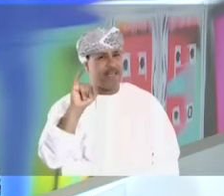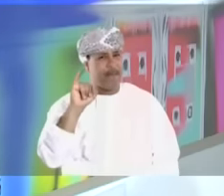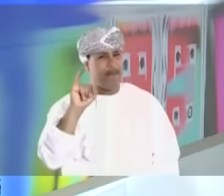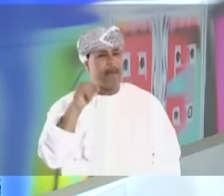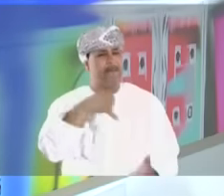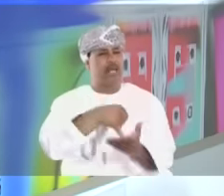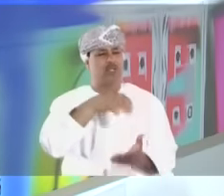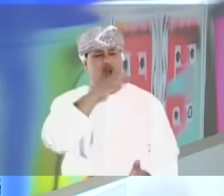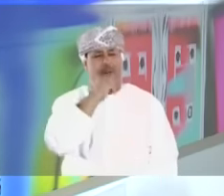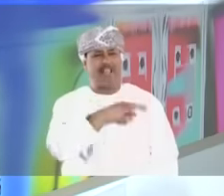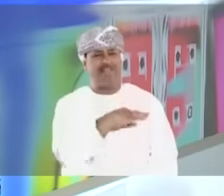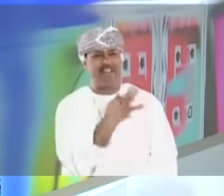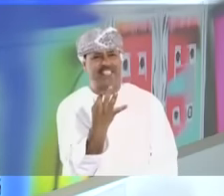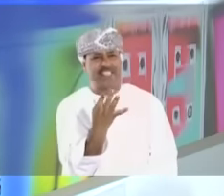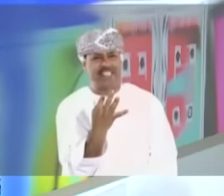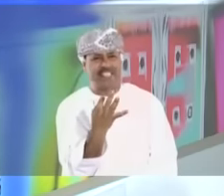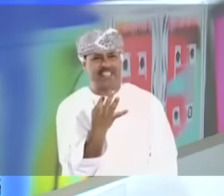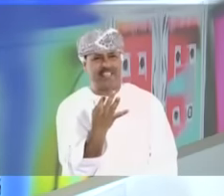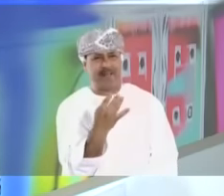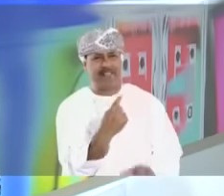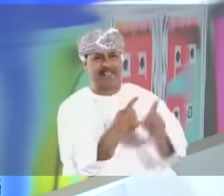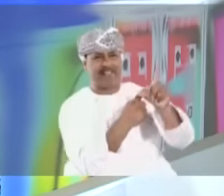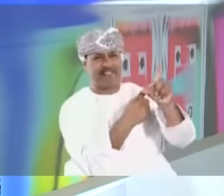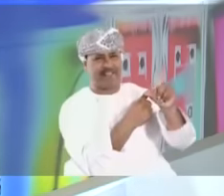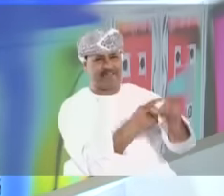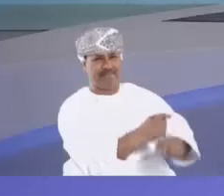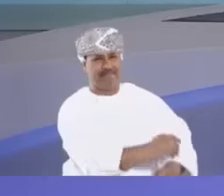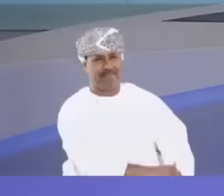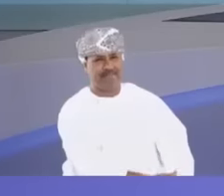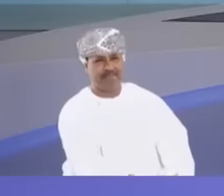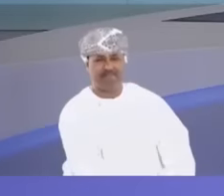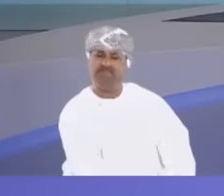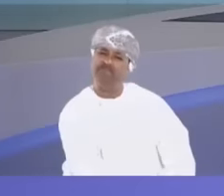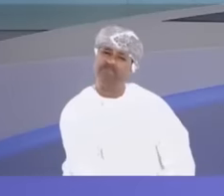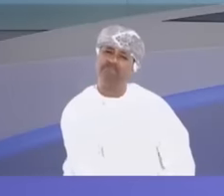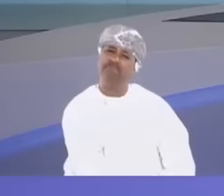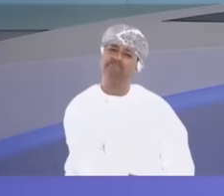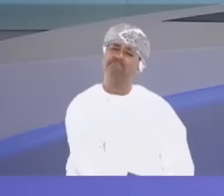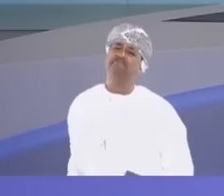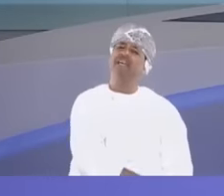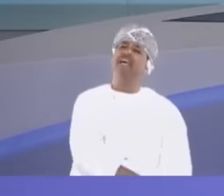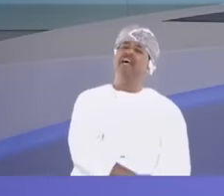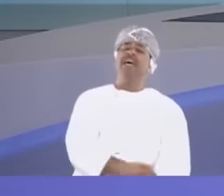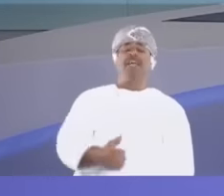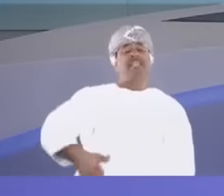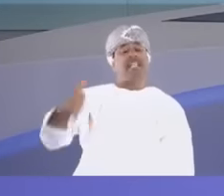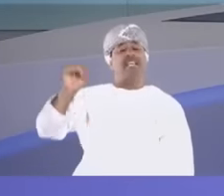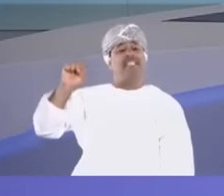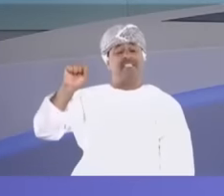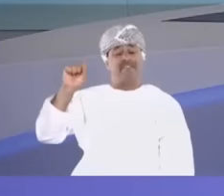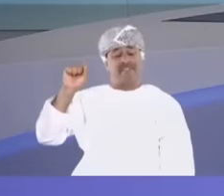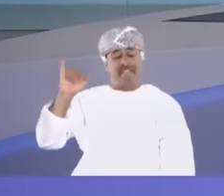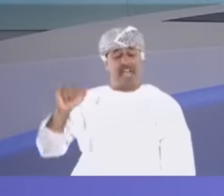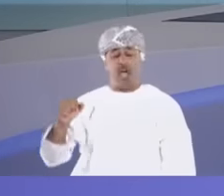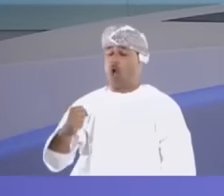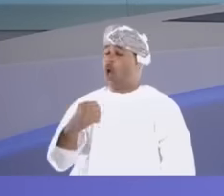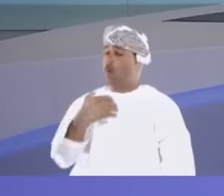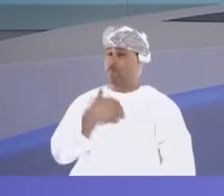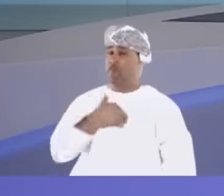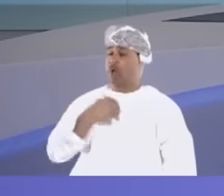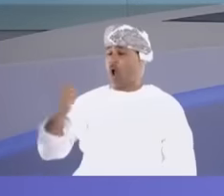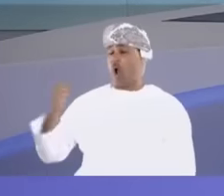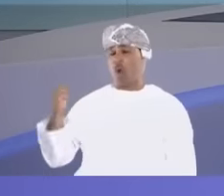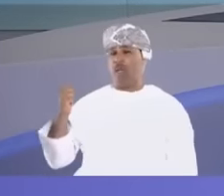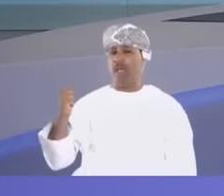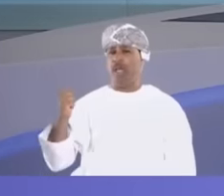المركز العماني الفرنسي مسقط. علي، نجاحات صفية تعطينا قوة إرادة. نعم، لا